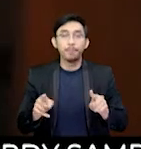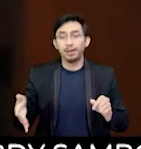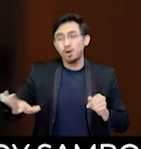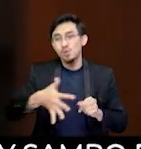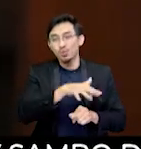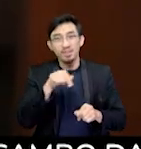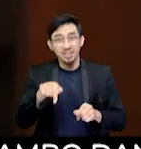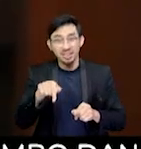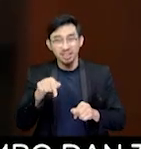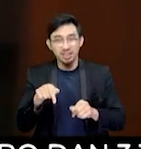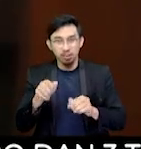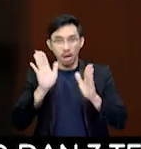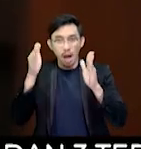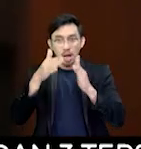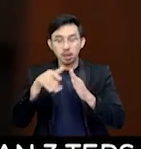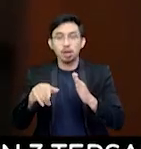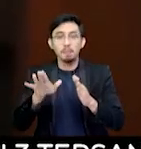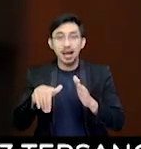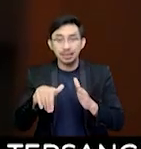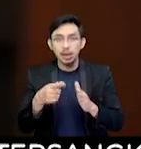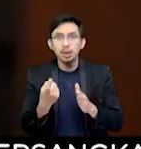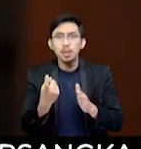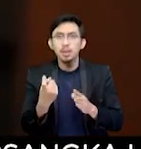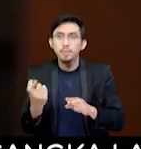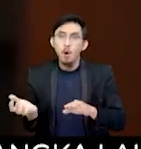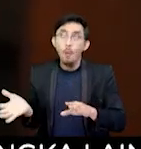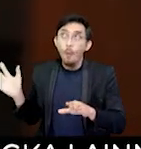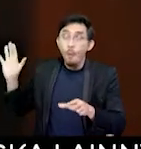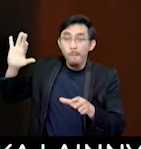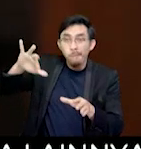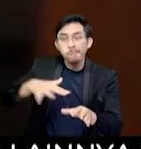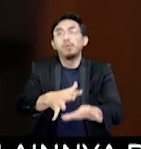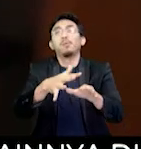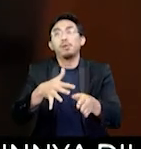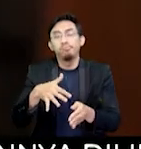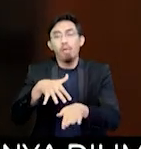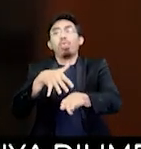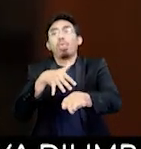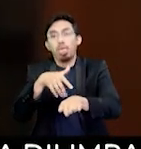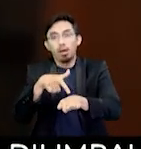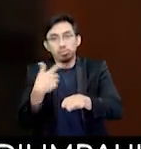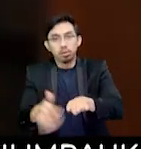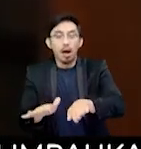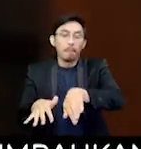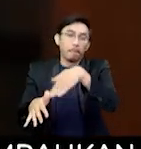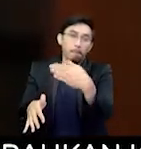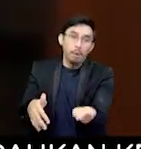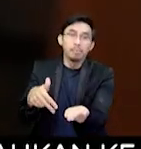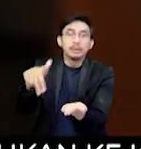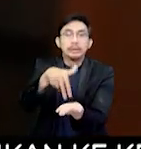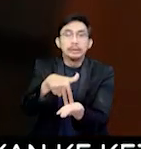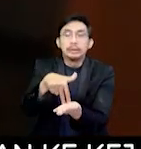dia terhempas oleh ombak yang sangat tinggi sehingga perahu jolorohnya atau katintinya dia terbalik. Nah, selama 10 hari